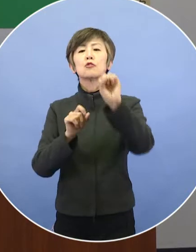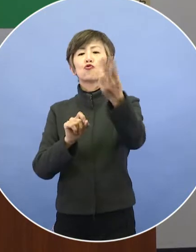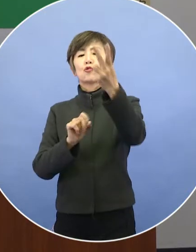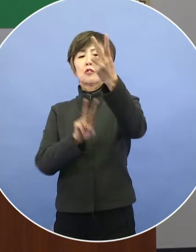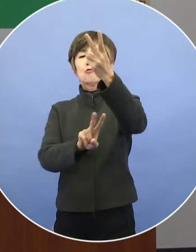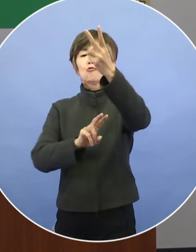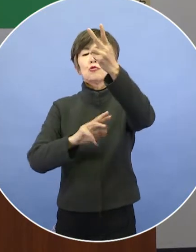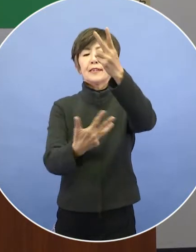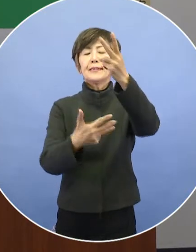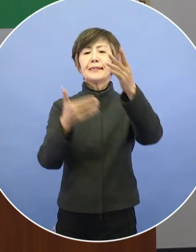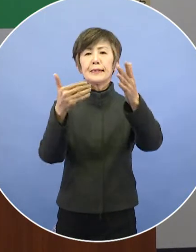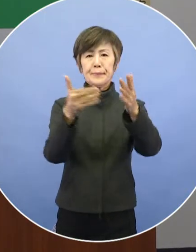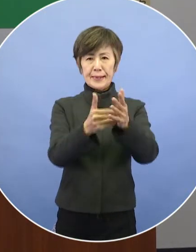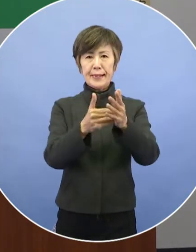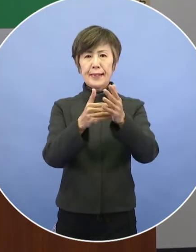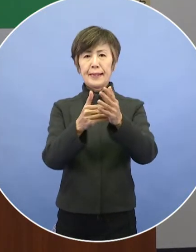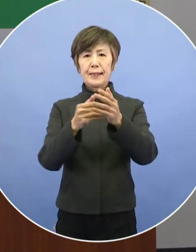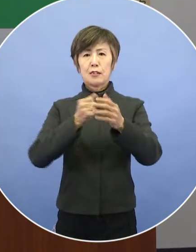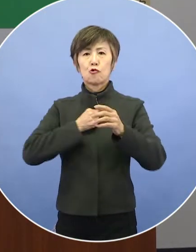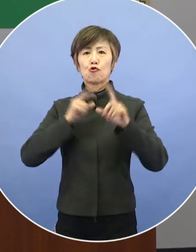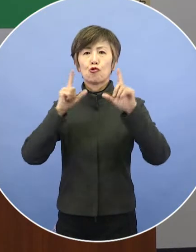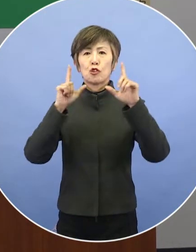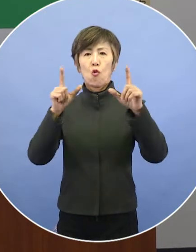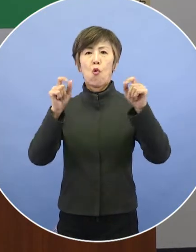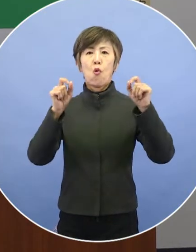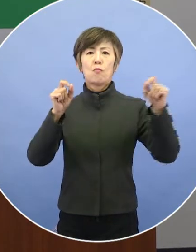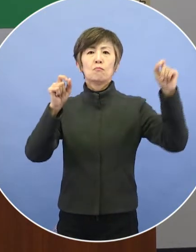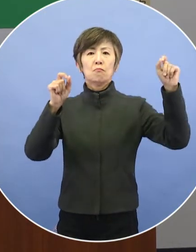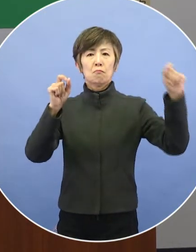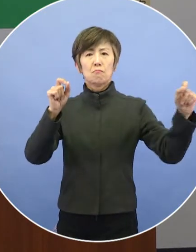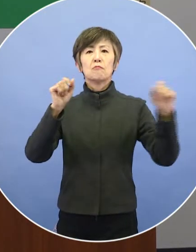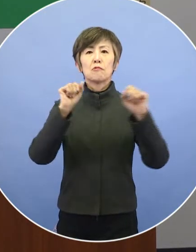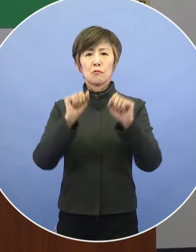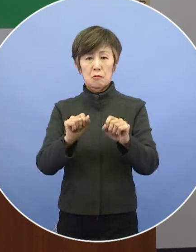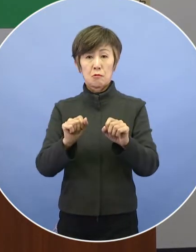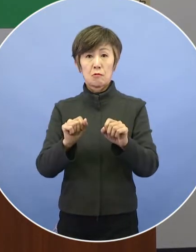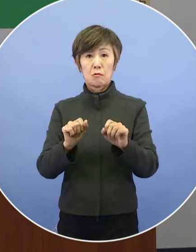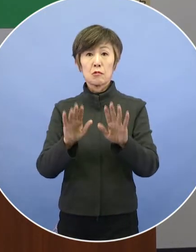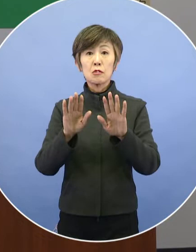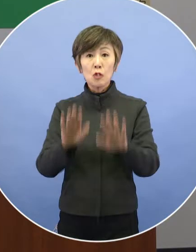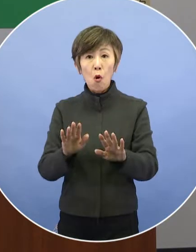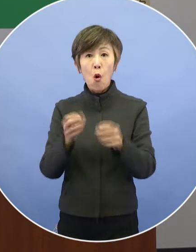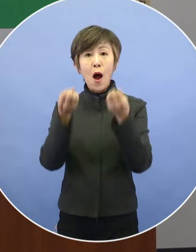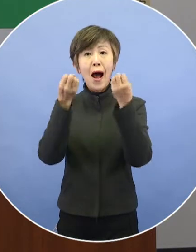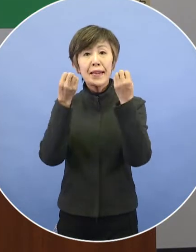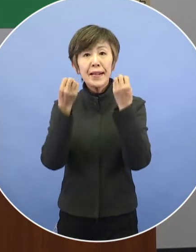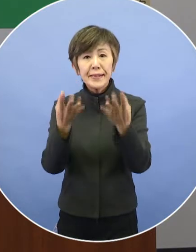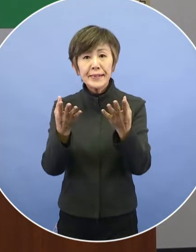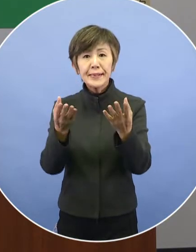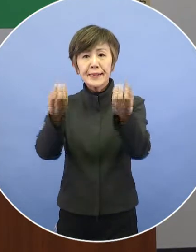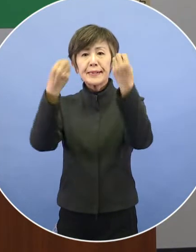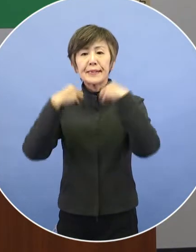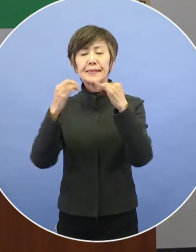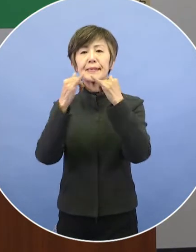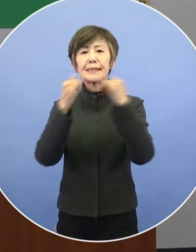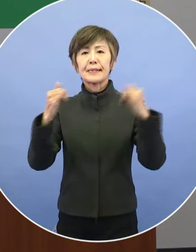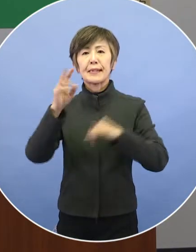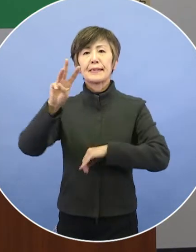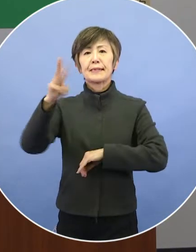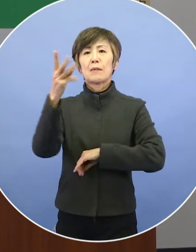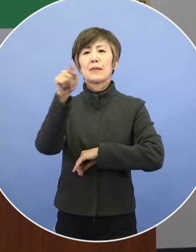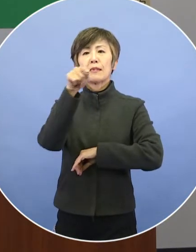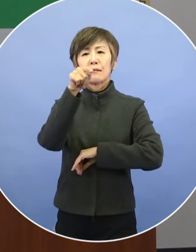で発令をさせていただきます今日のところですけれども新しい感染者の方は300